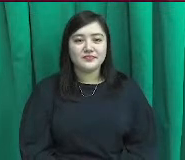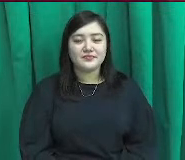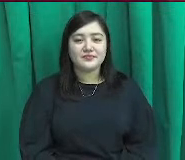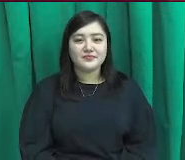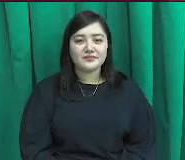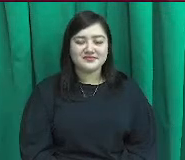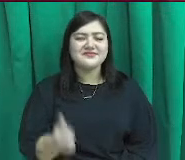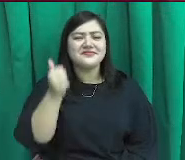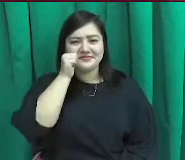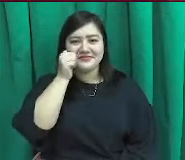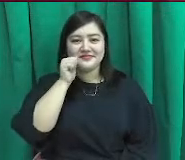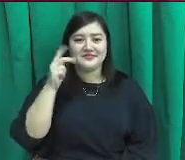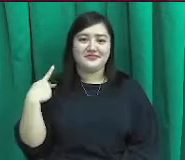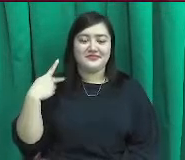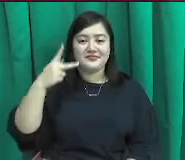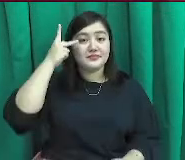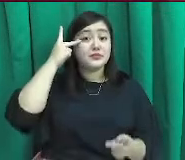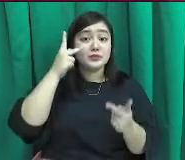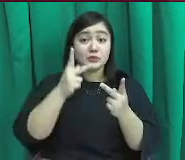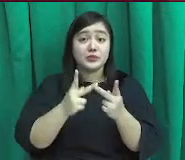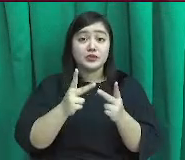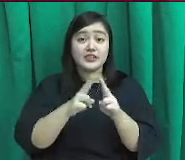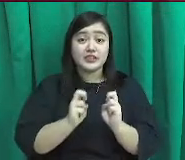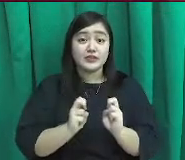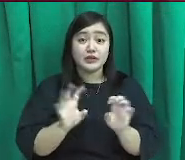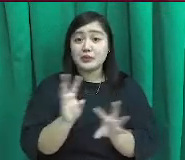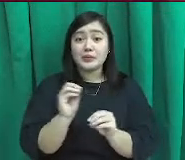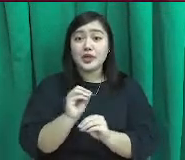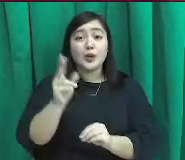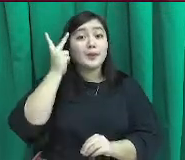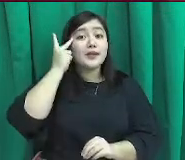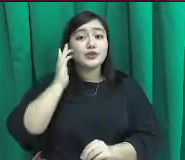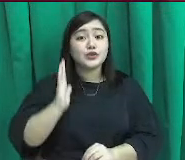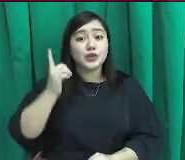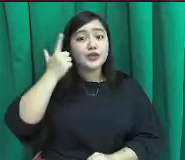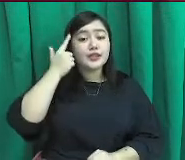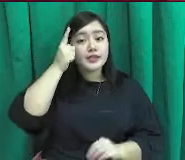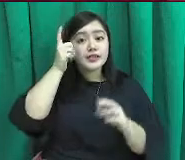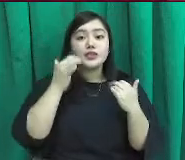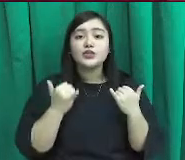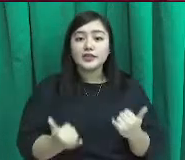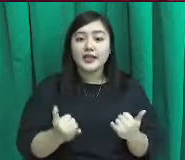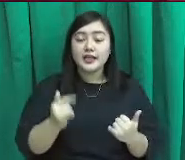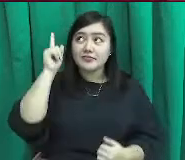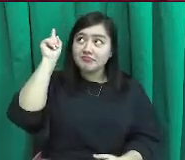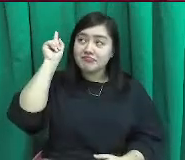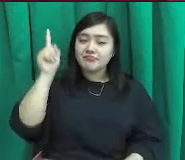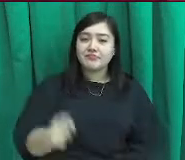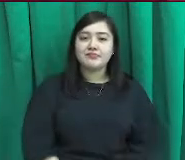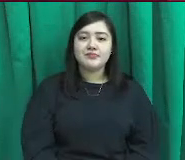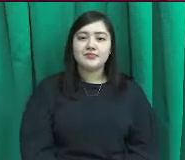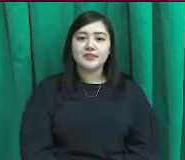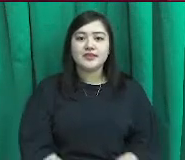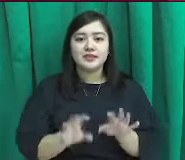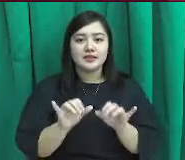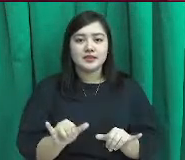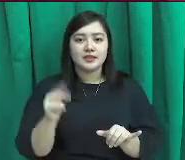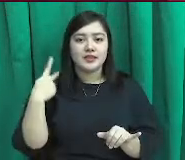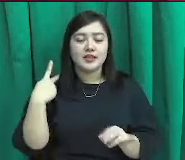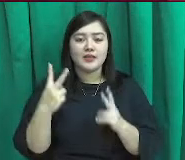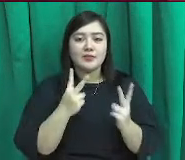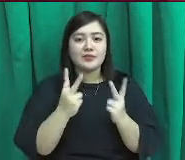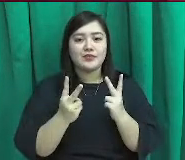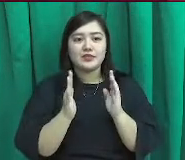eh. Yan. Yeah. Yeah. May mga purpose po tayong may purpose na mga kung bakit nawa wala